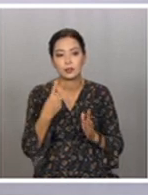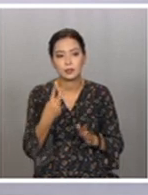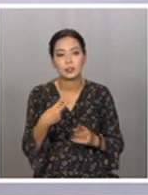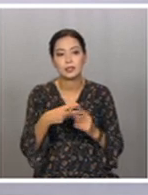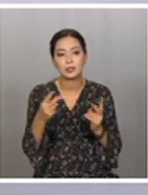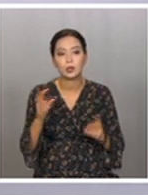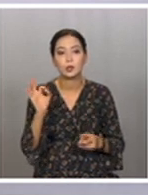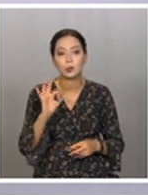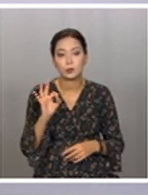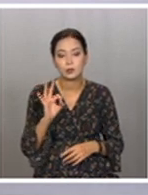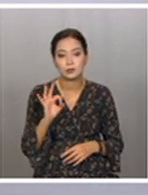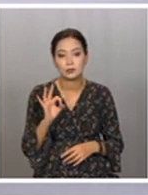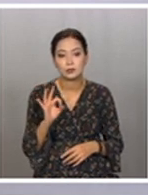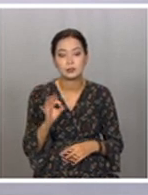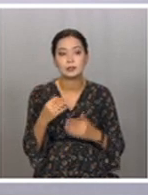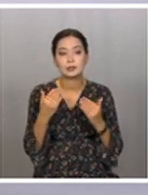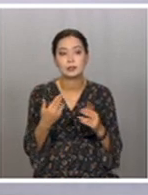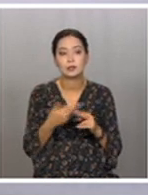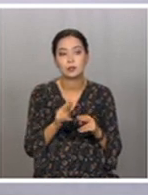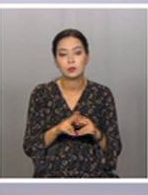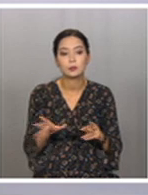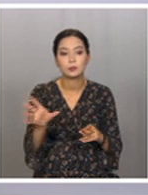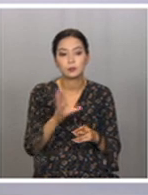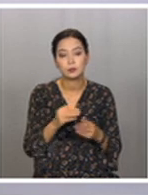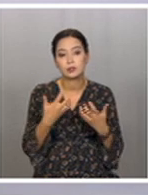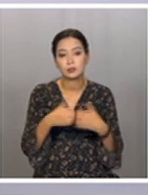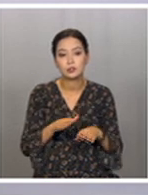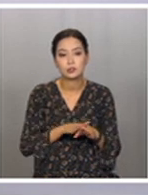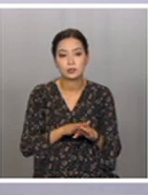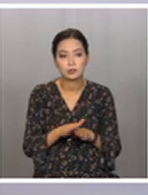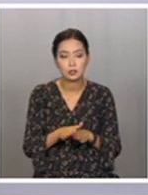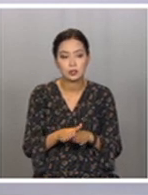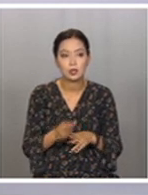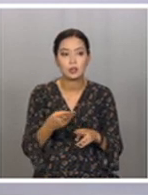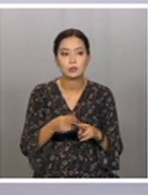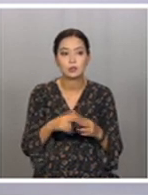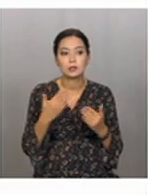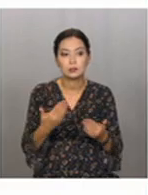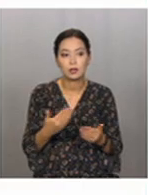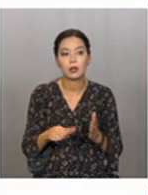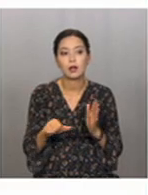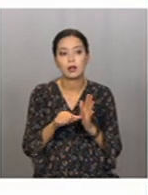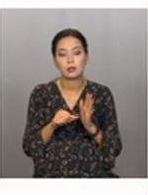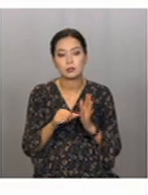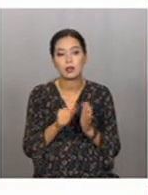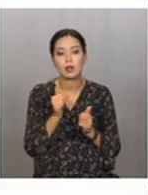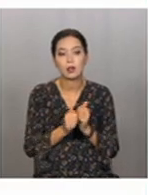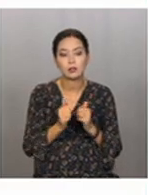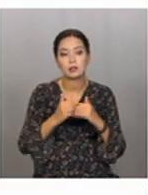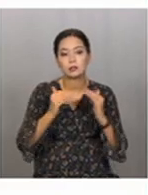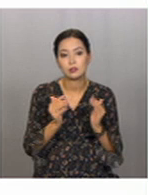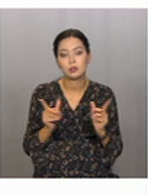тең 0-ге. Енді теңдеуді шешеміз. Сонда 6-ны әрбір жақшаның